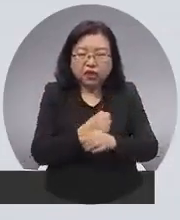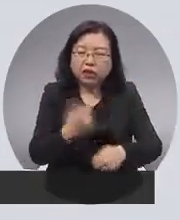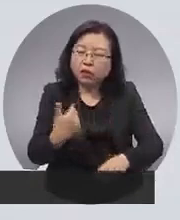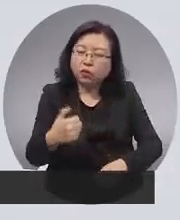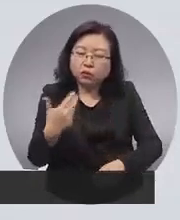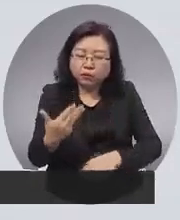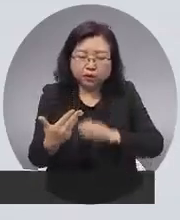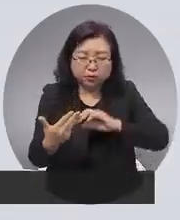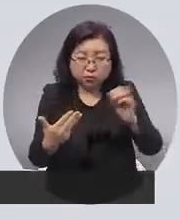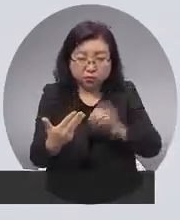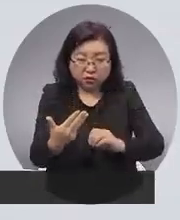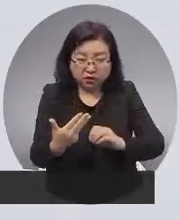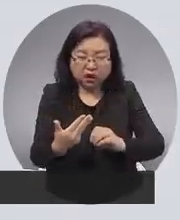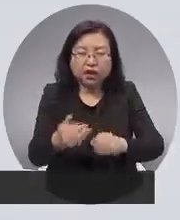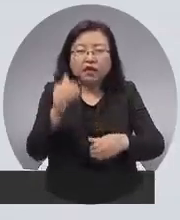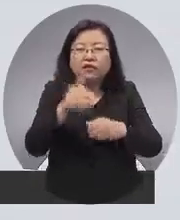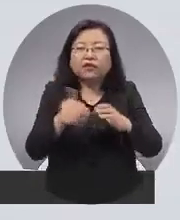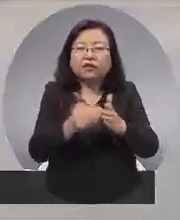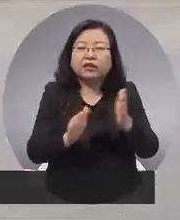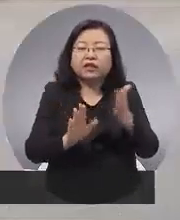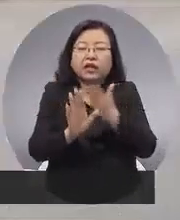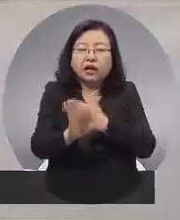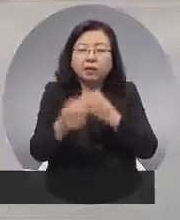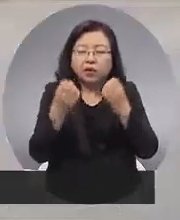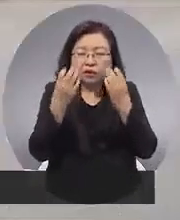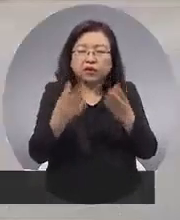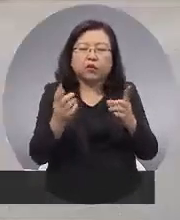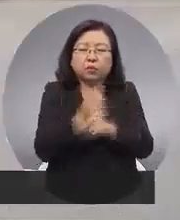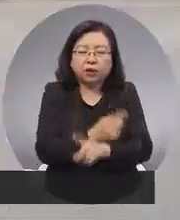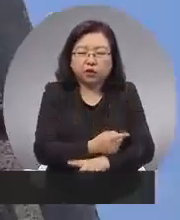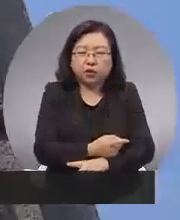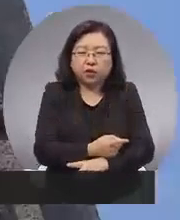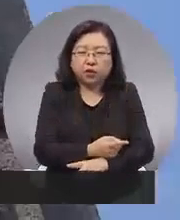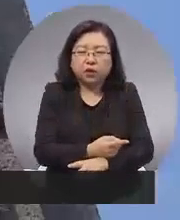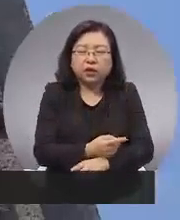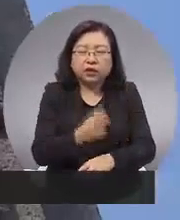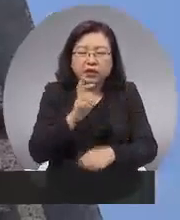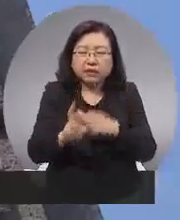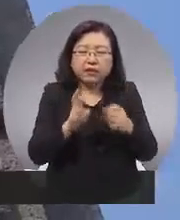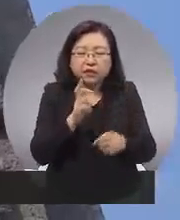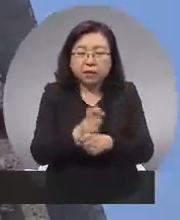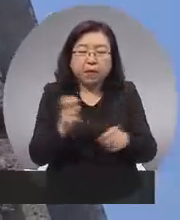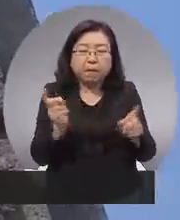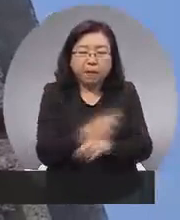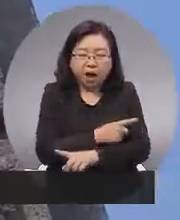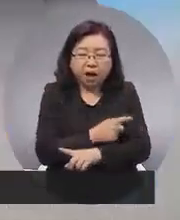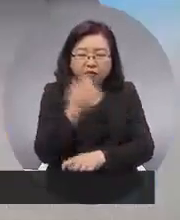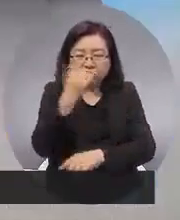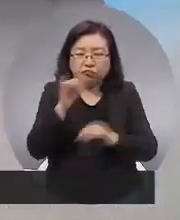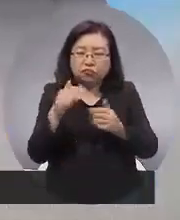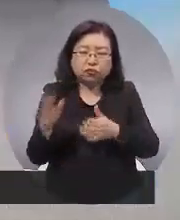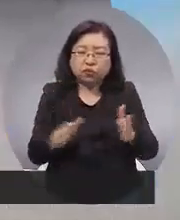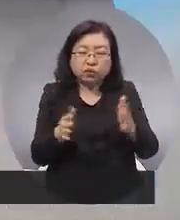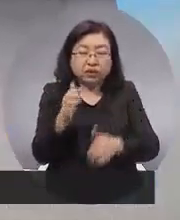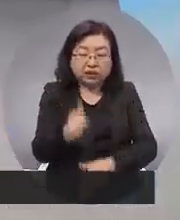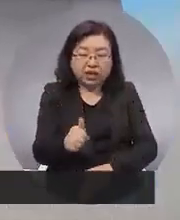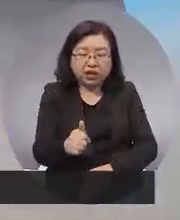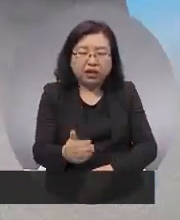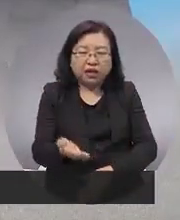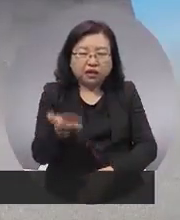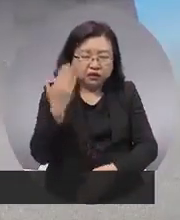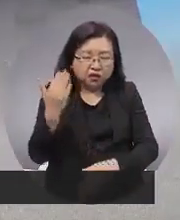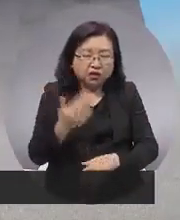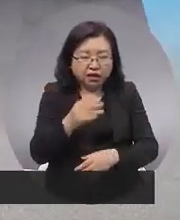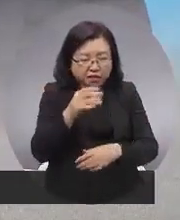선거가 끝난 뒤 바뀌는 겁니다 먼저 십 년 만에 교체되는 충북지사 선거에 낸 전 정권 인사와